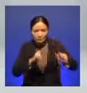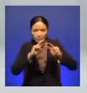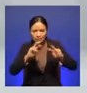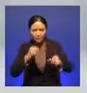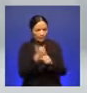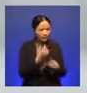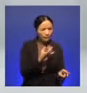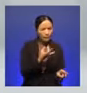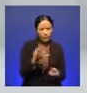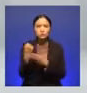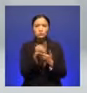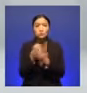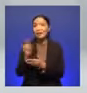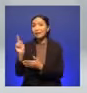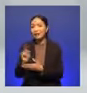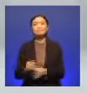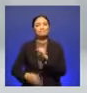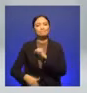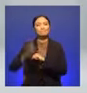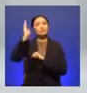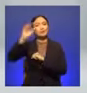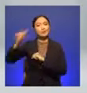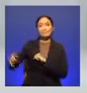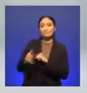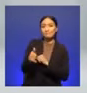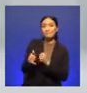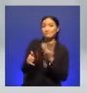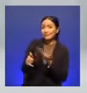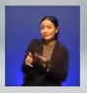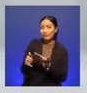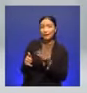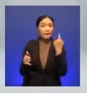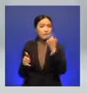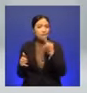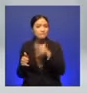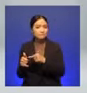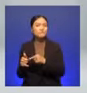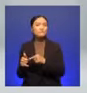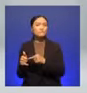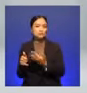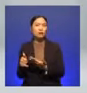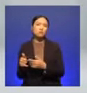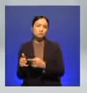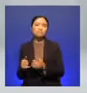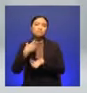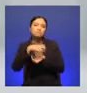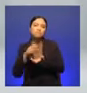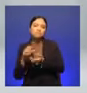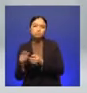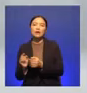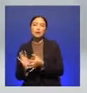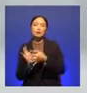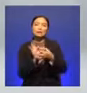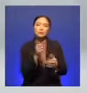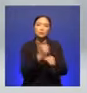ำกันอย่างไรนะคะโดยวิทยากรท่านถัดไปเนี่ยก็จะนำท่านเข้าสู่การทำงานในชุมชนที่